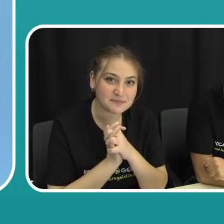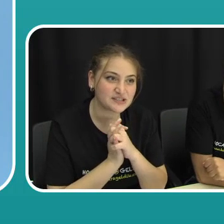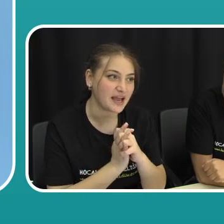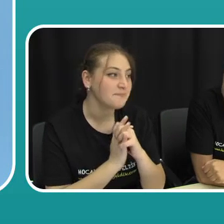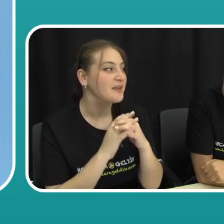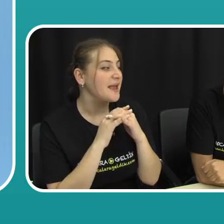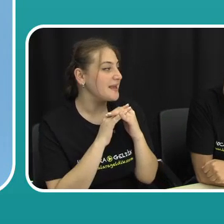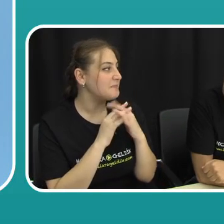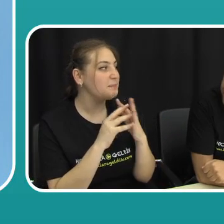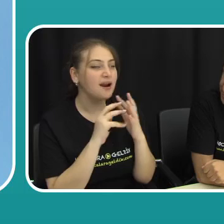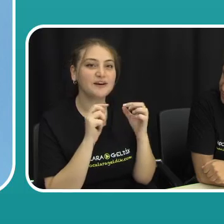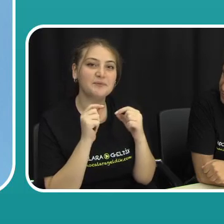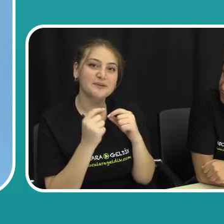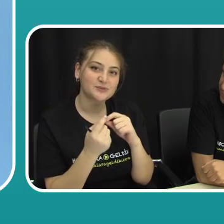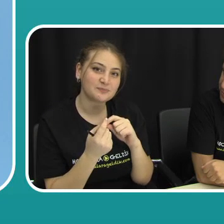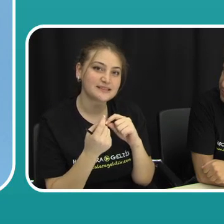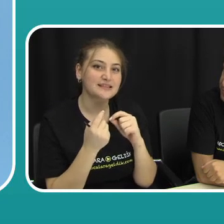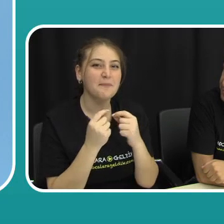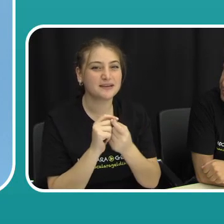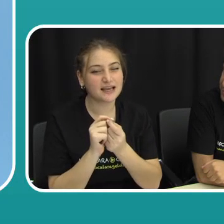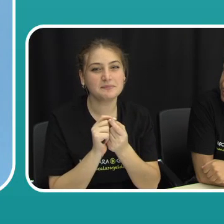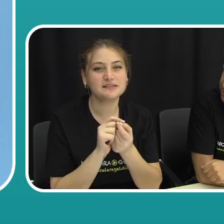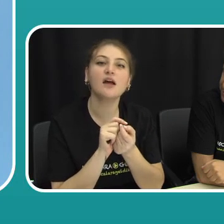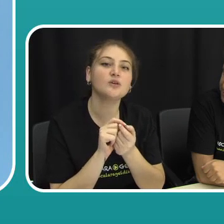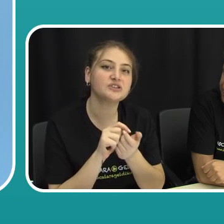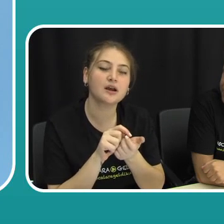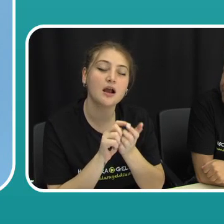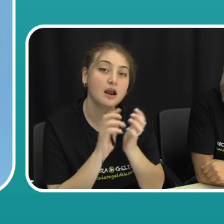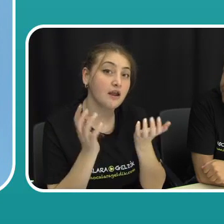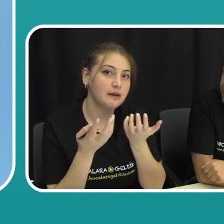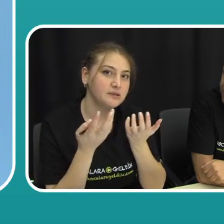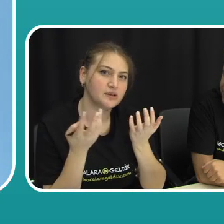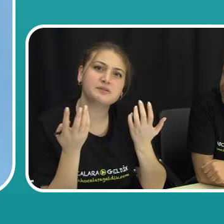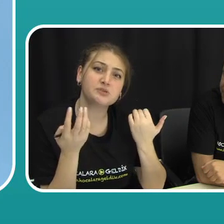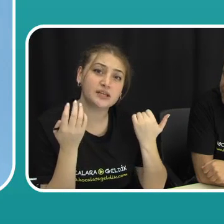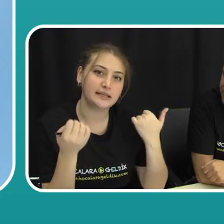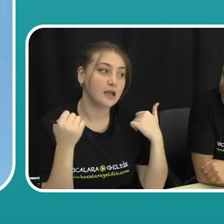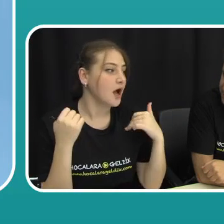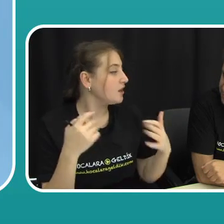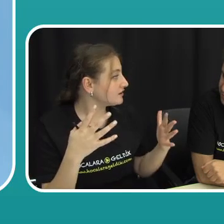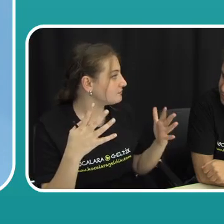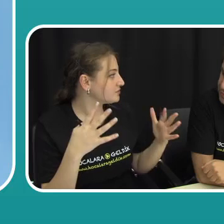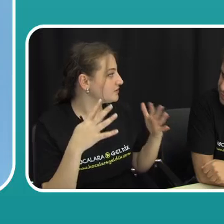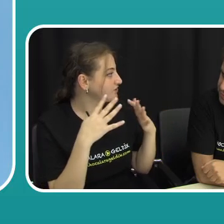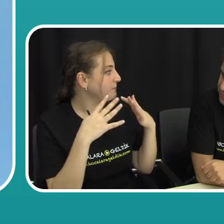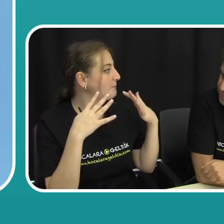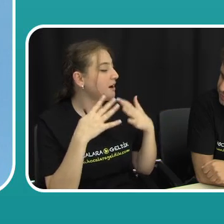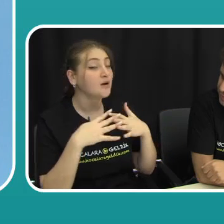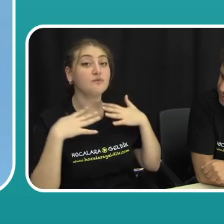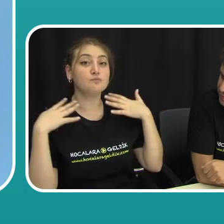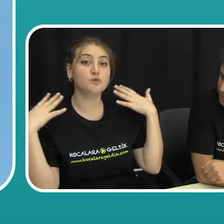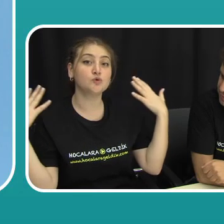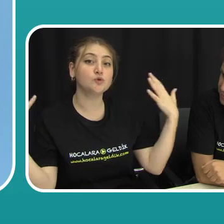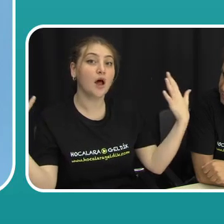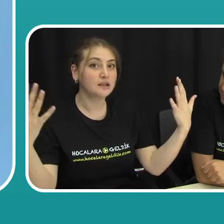biçimi dediğimiz şey bir paragrafın bir cümlesinden bir kelimesinden yola çıkarak karar verebileceğimiz bir şey değil anlatım biçimi deyince